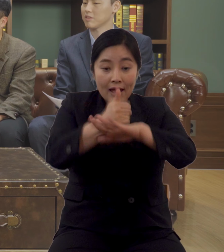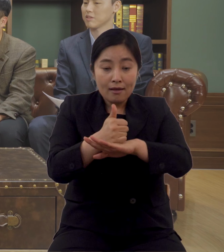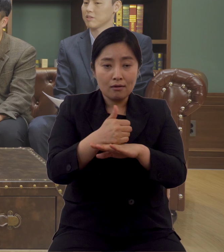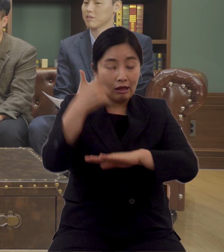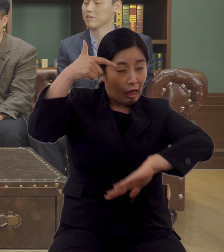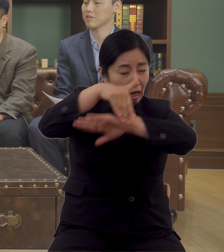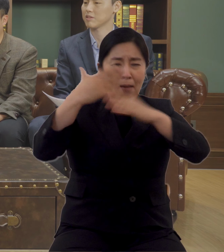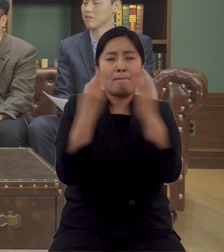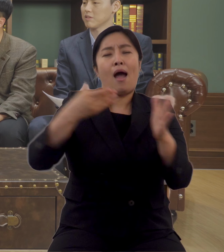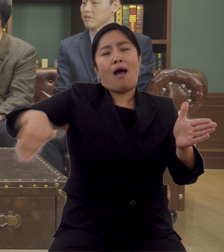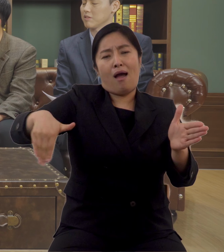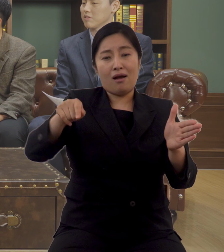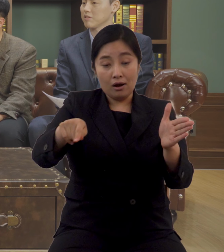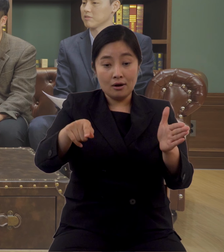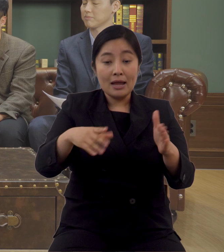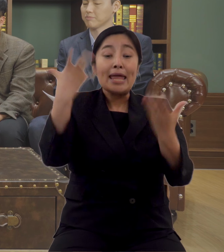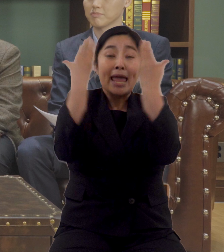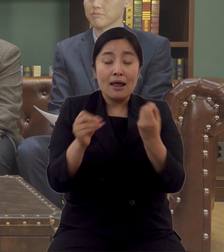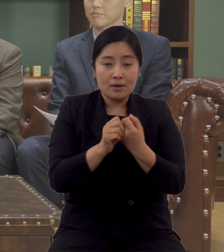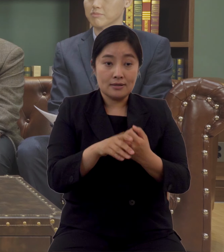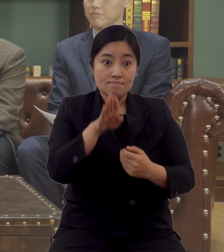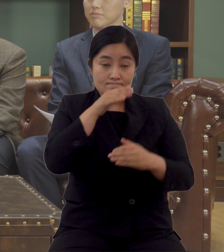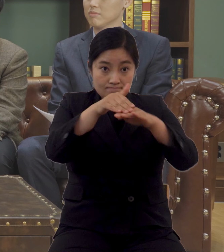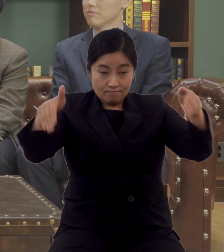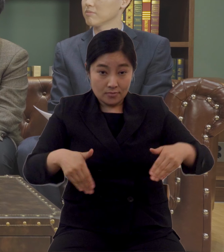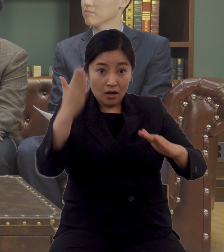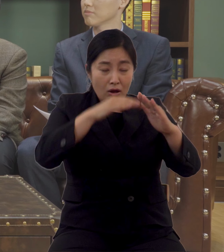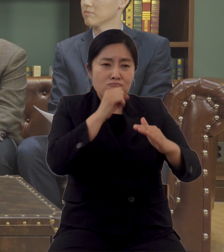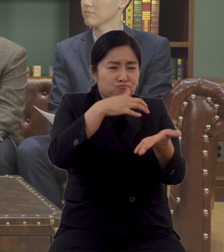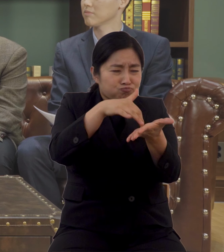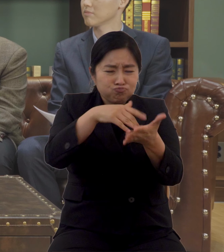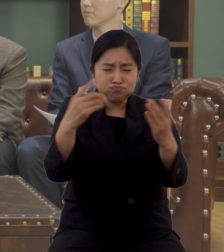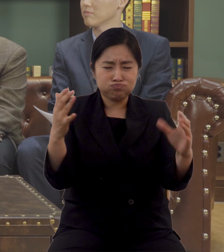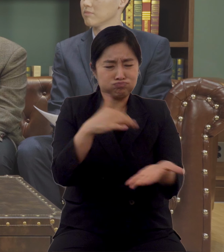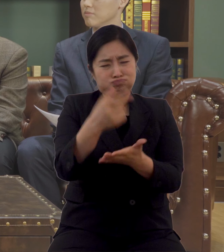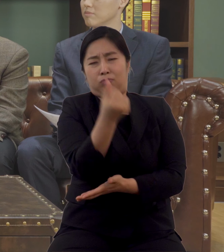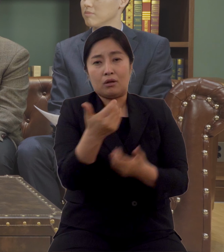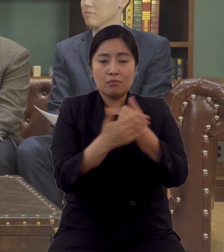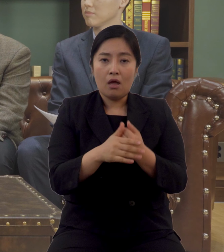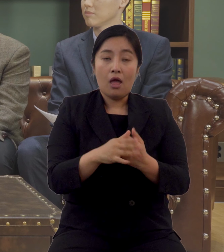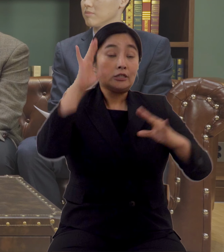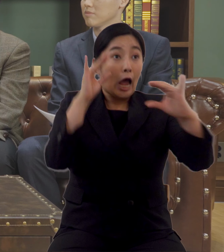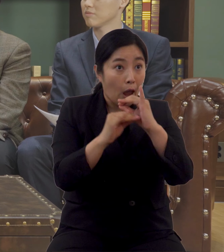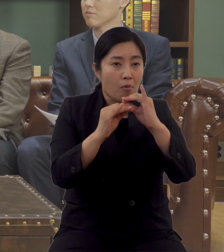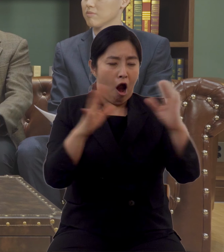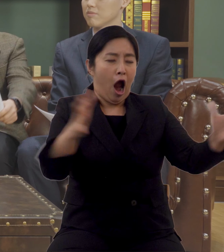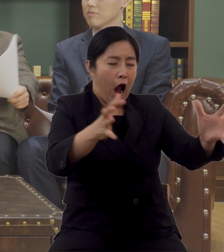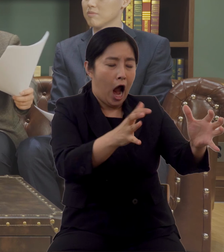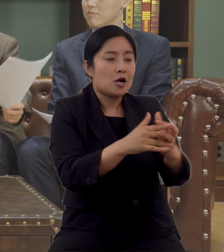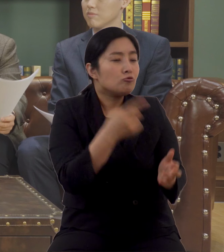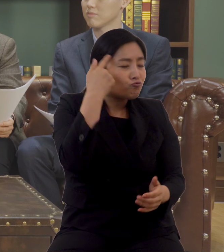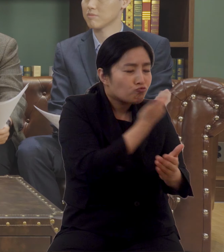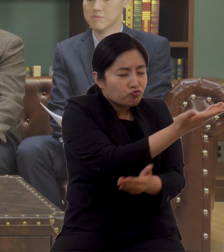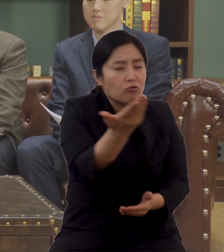아니라 제대로 된 설계가 되어 있지 않다는 지적이 있는데요. 풀어서 말하자면 객관적으로 구성된 표본이 아니기 때문에 얼마든지 찬성한